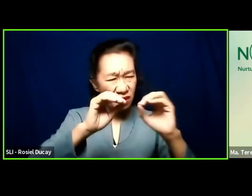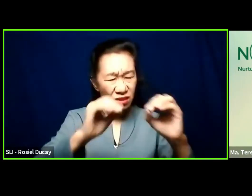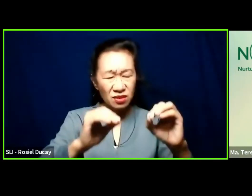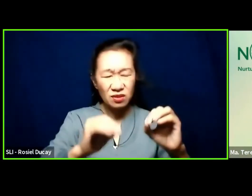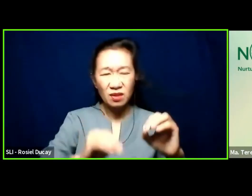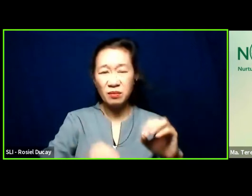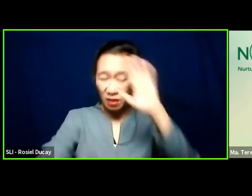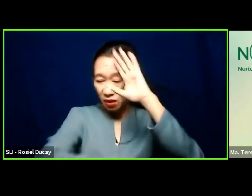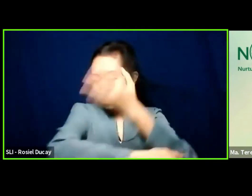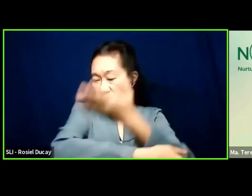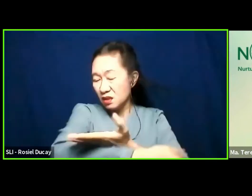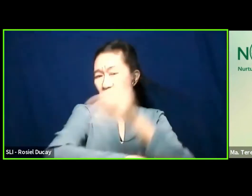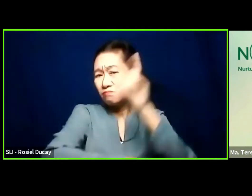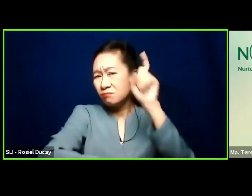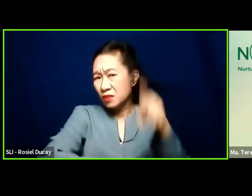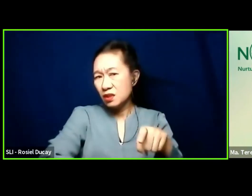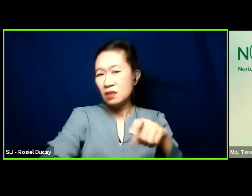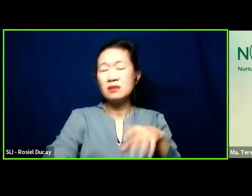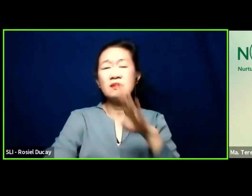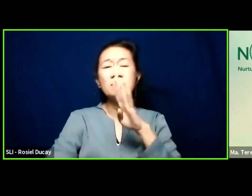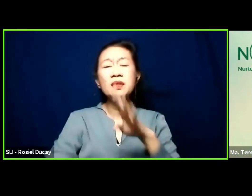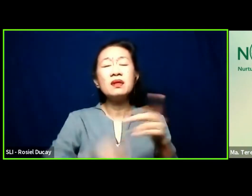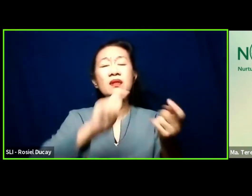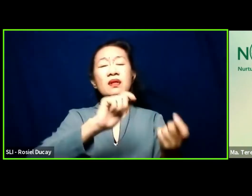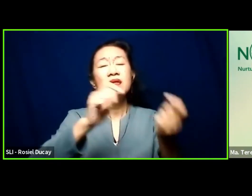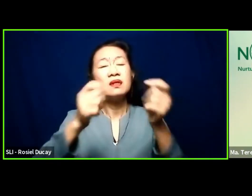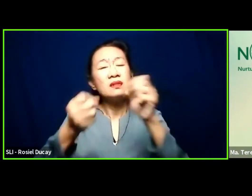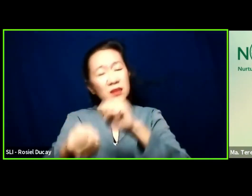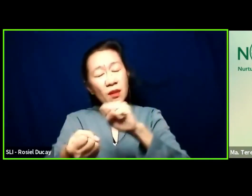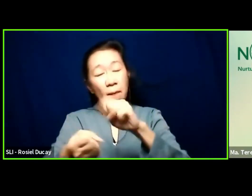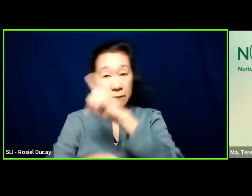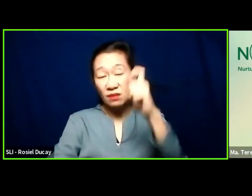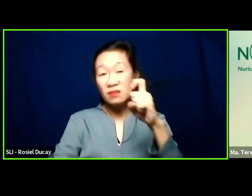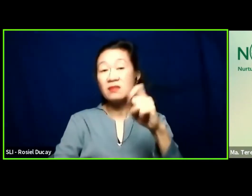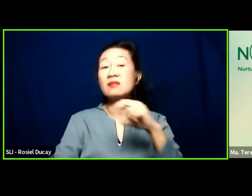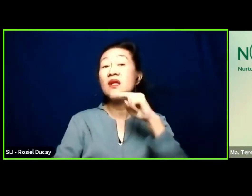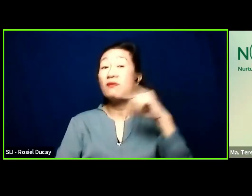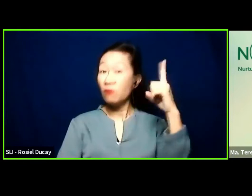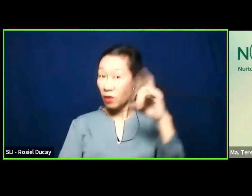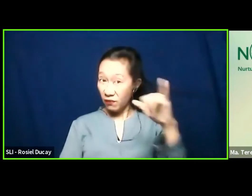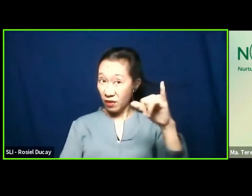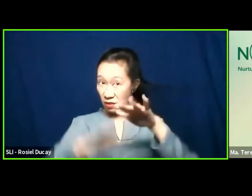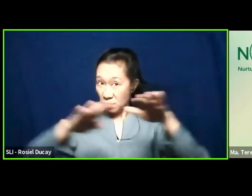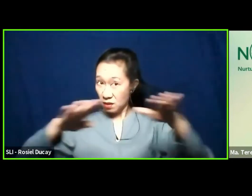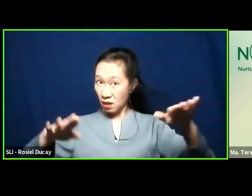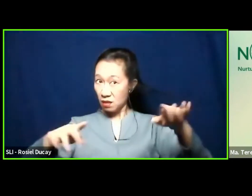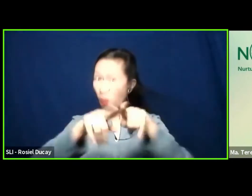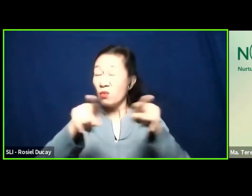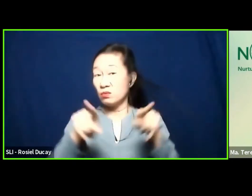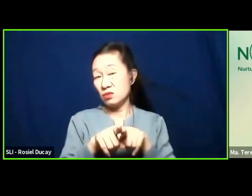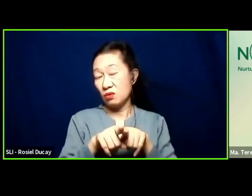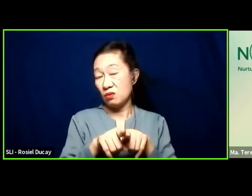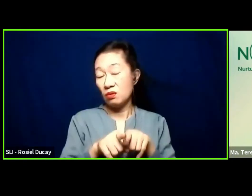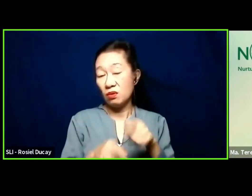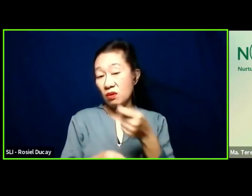anak. Na supposedly nagta-transition kasi syempre hindi rin naman sila forever children at syempre